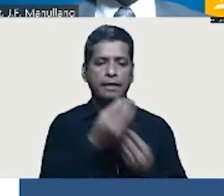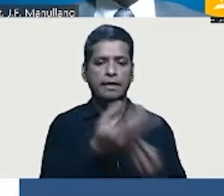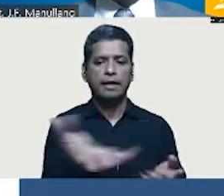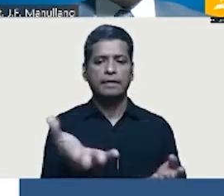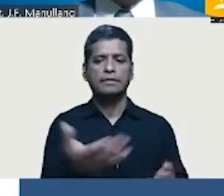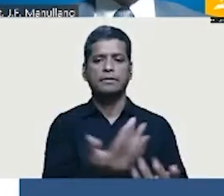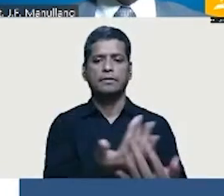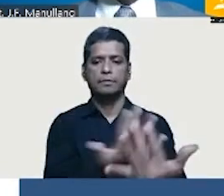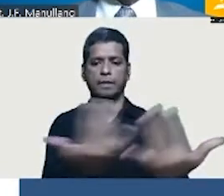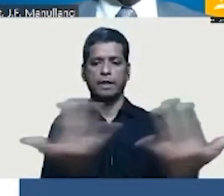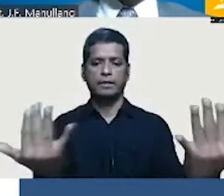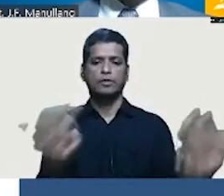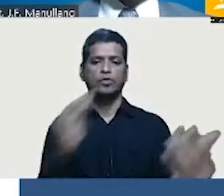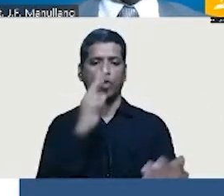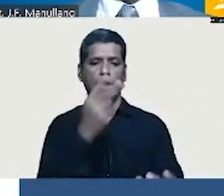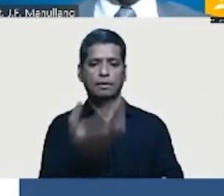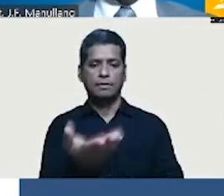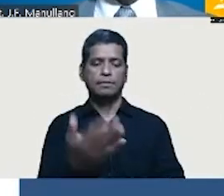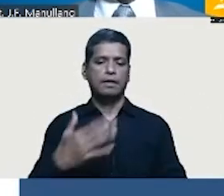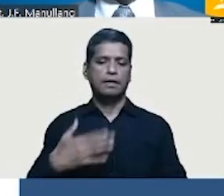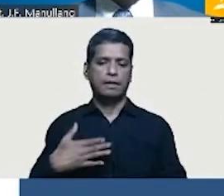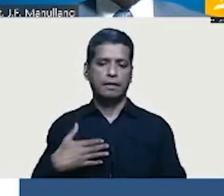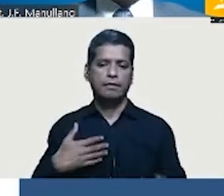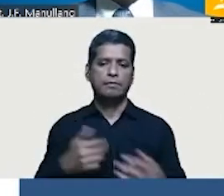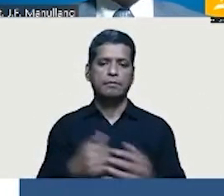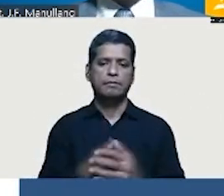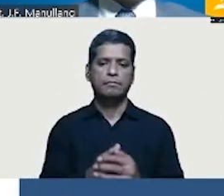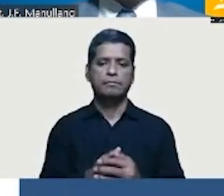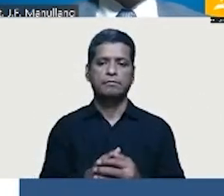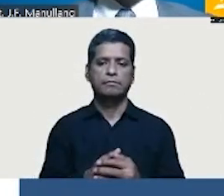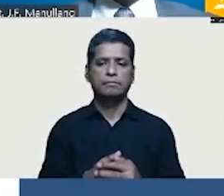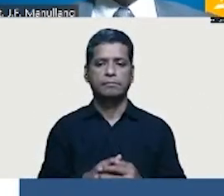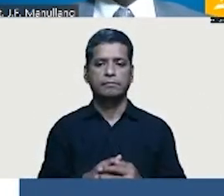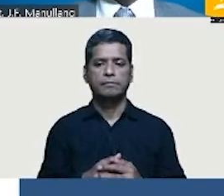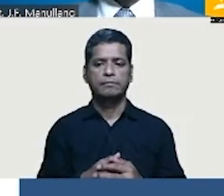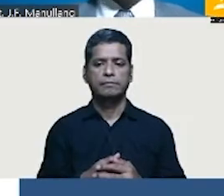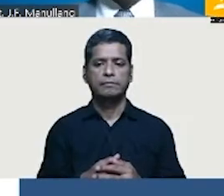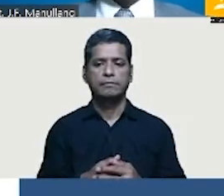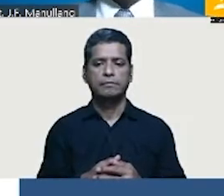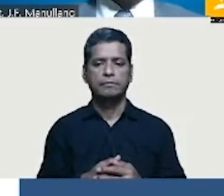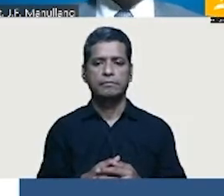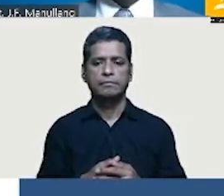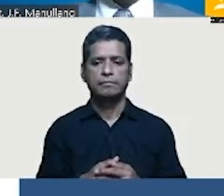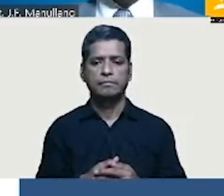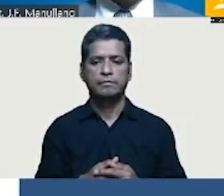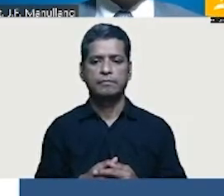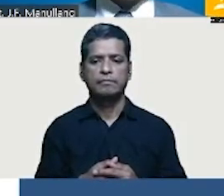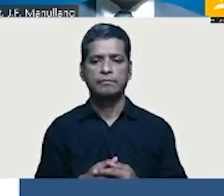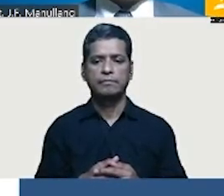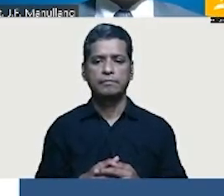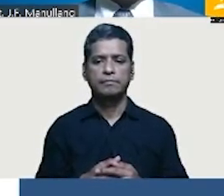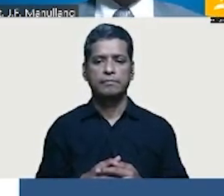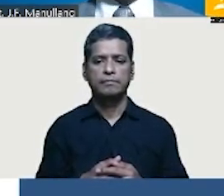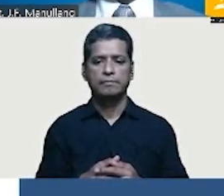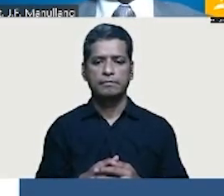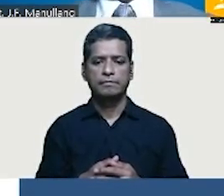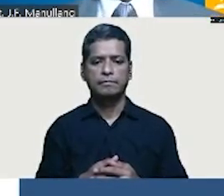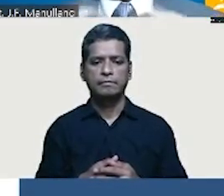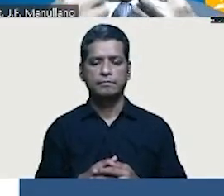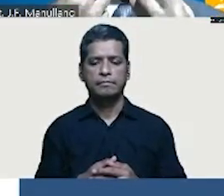pelayanan seorang saudari yaitu Ellen gold armon yang menikah dengan James Watt menjadi elemen kultwit